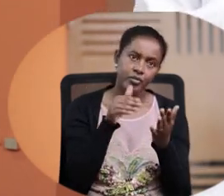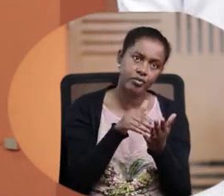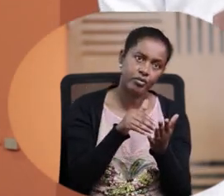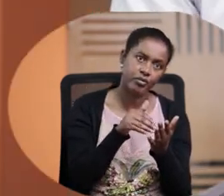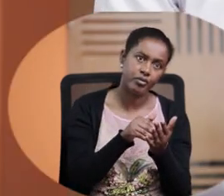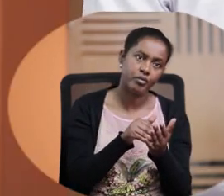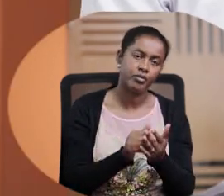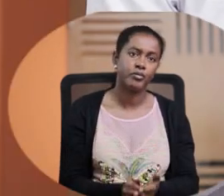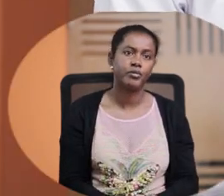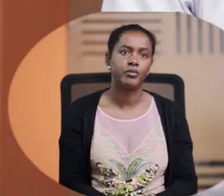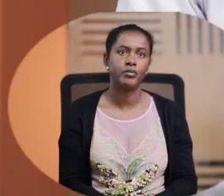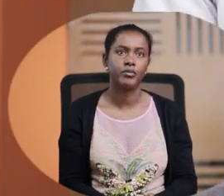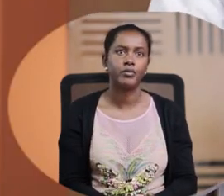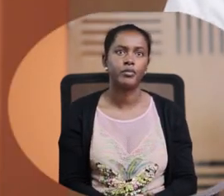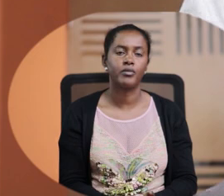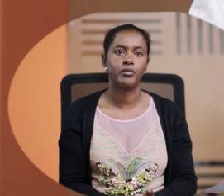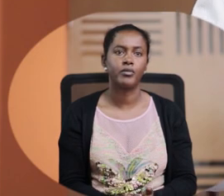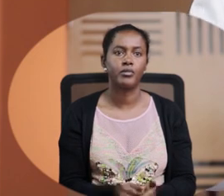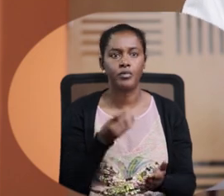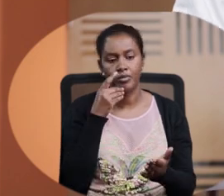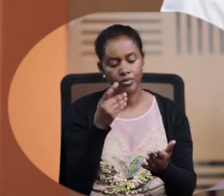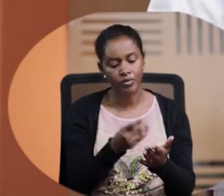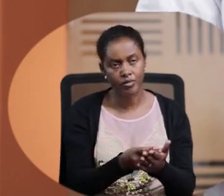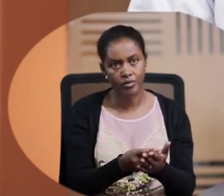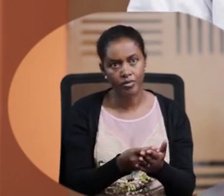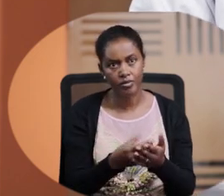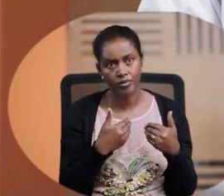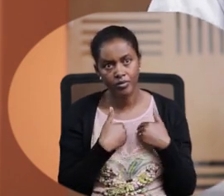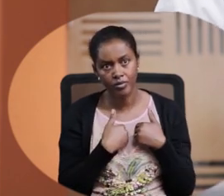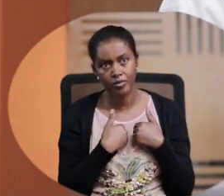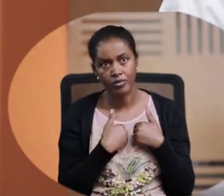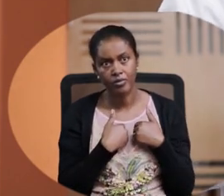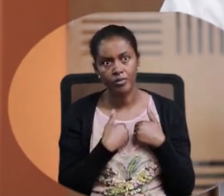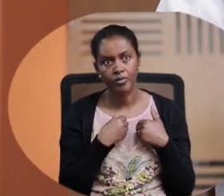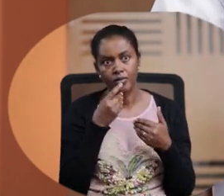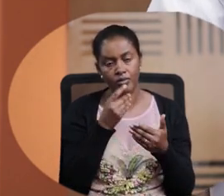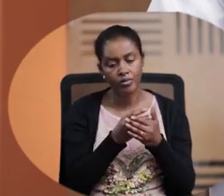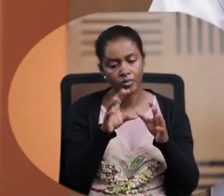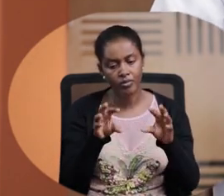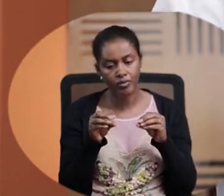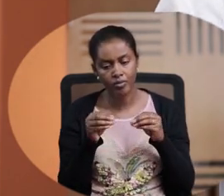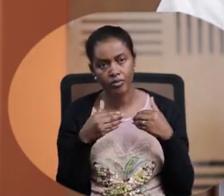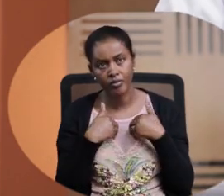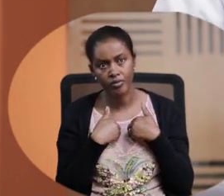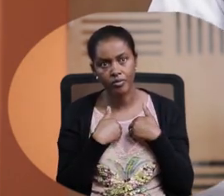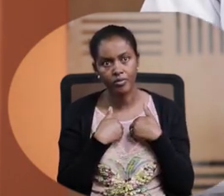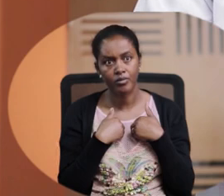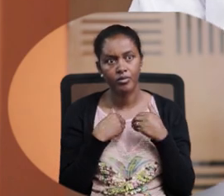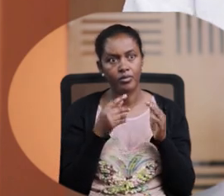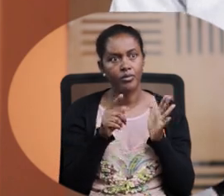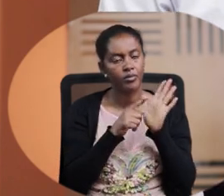jecha gabateen deddeebi'insaa kun maal ofirraa qabaa daataa ofirraa qabaa daataa funaaname ofirraa qabaa kan biraa mallattoo taalii